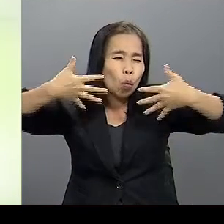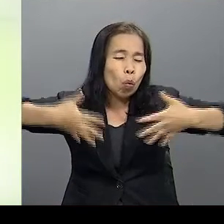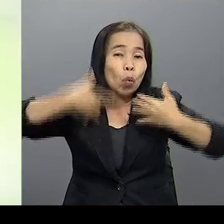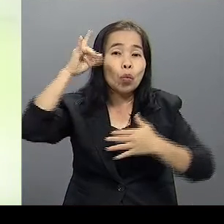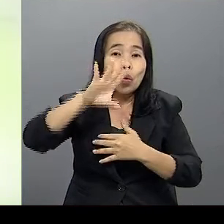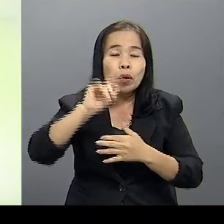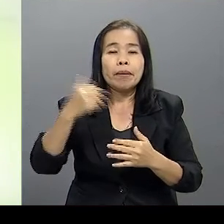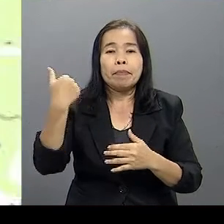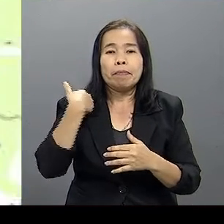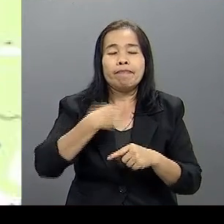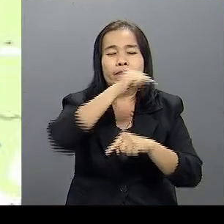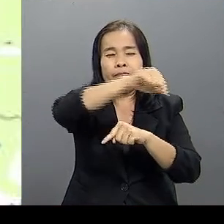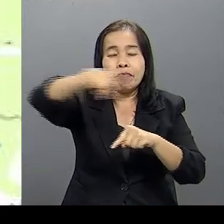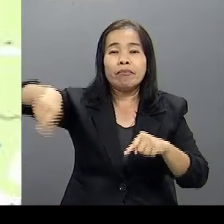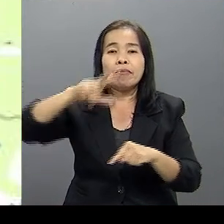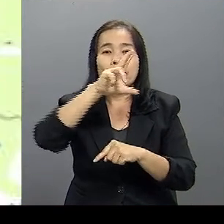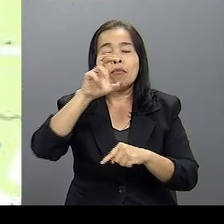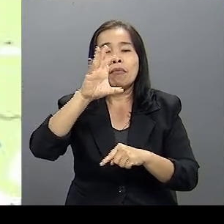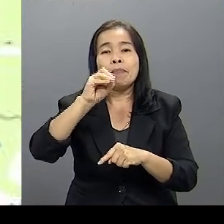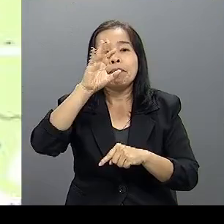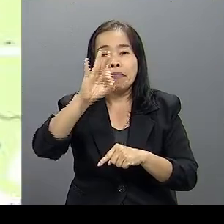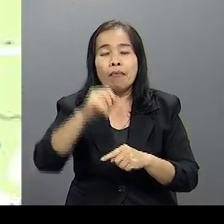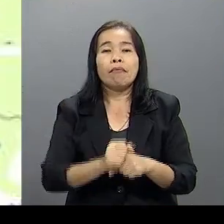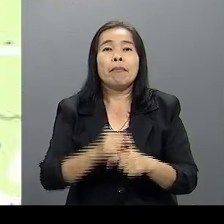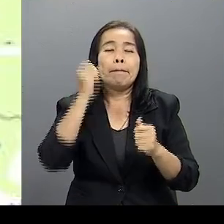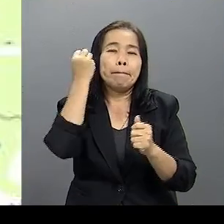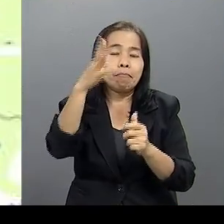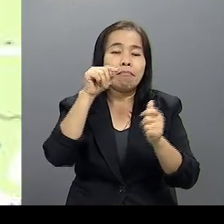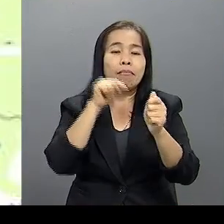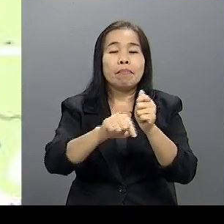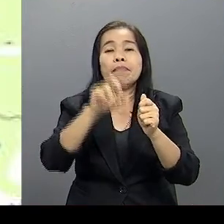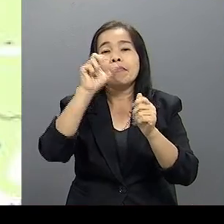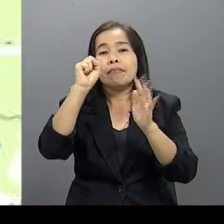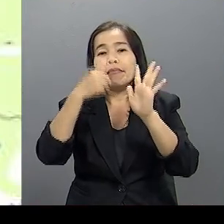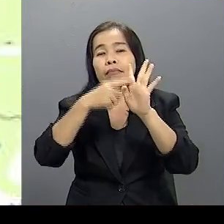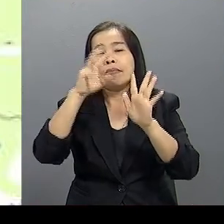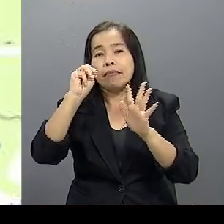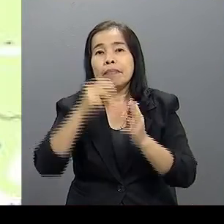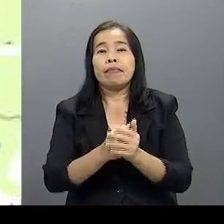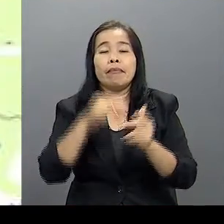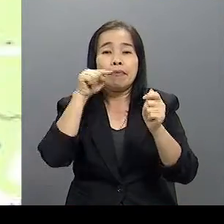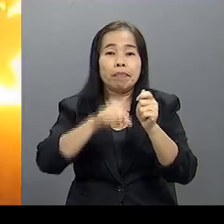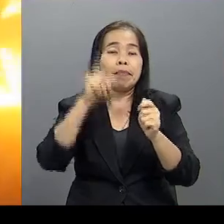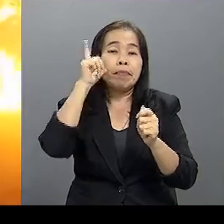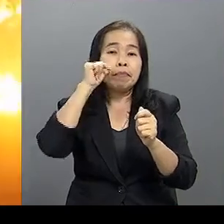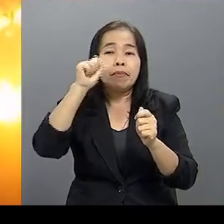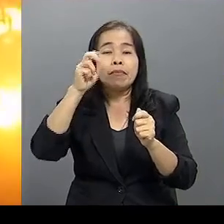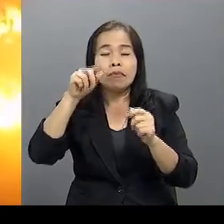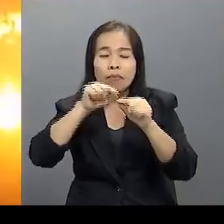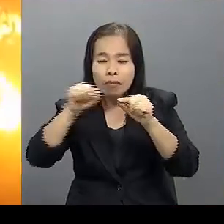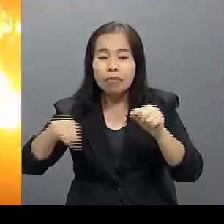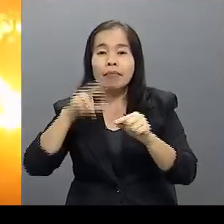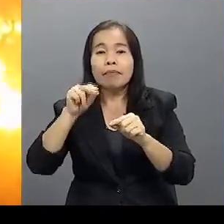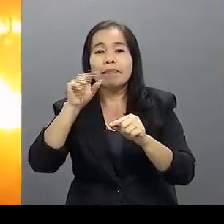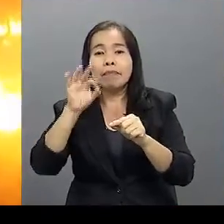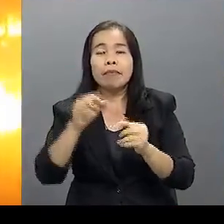359 จ มากที่สดอยู่ที่อเภอ 3 เงา 170 จุดโดยอำเภอแ่สอนพบเพีง 39 จุเทานั้นโดยส่วใหญ่